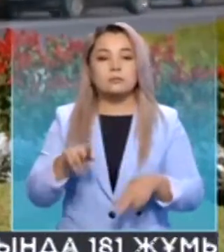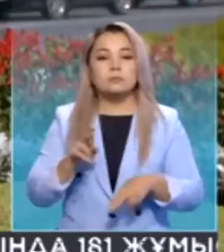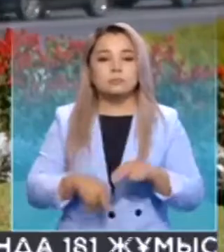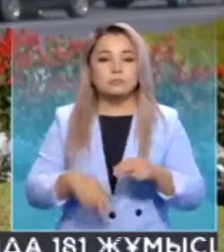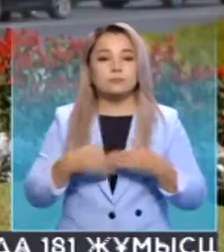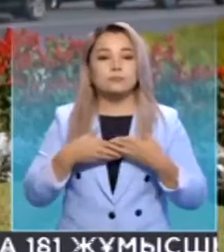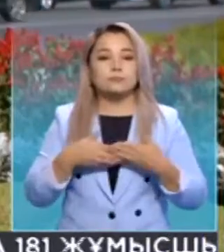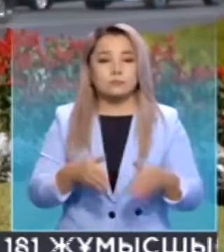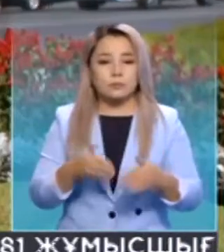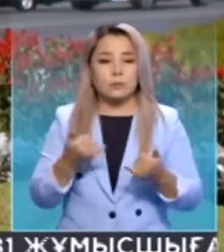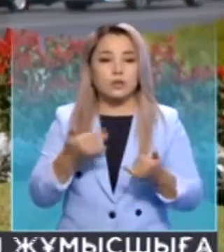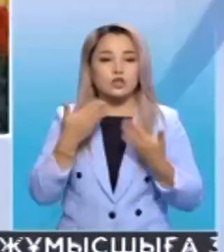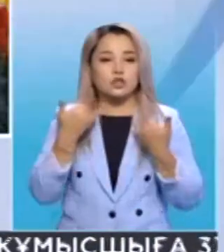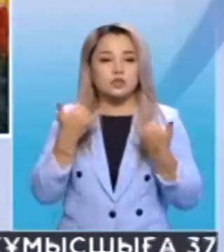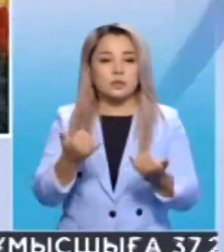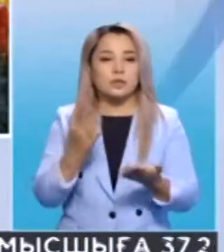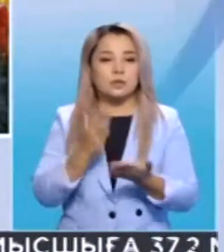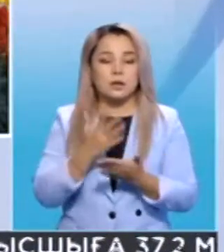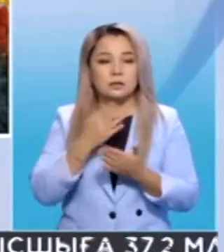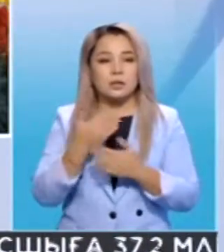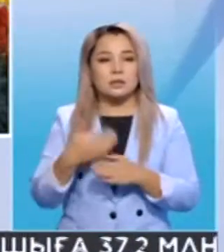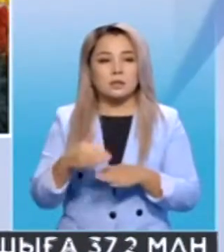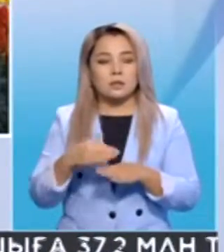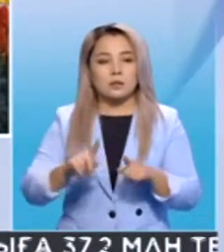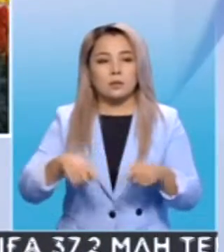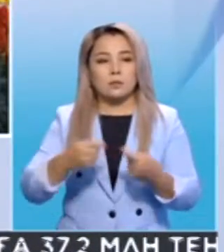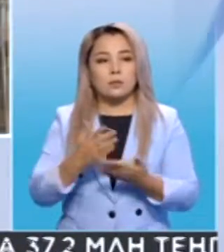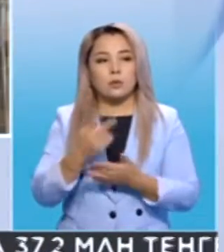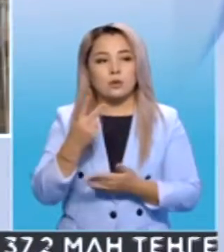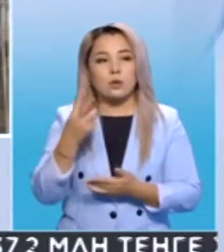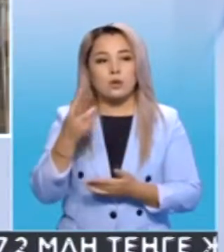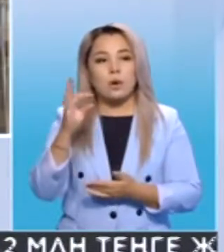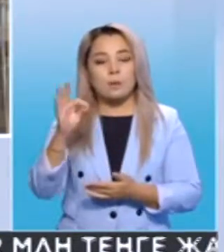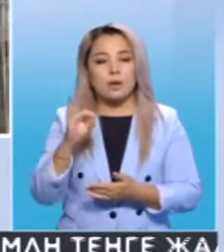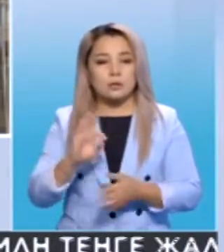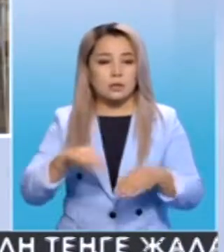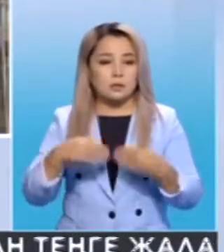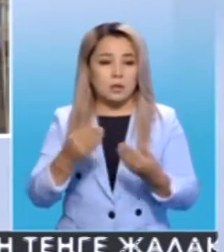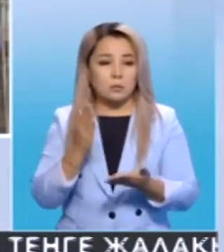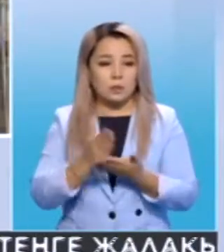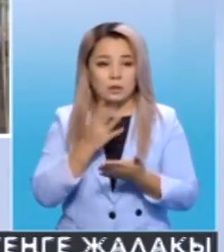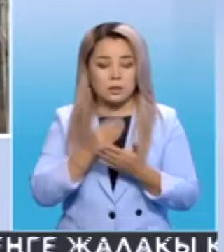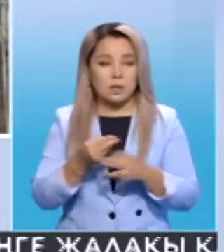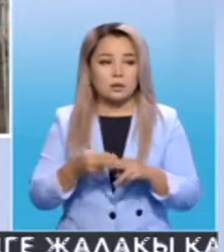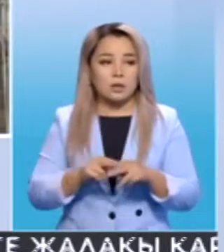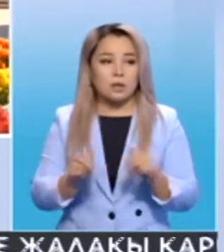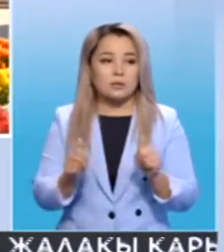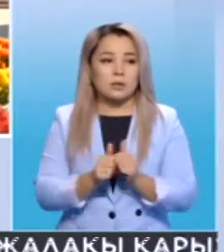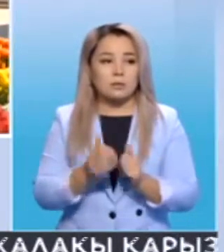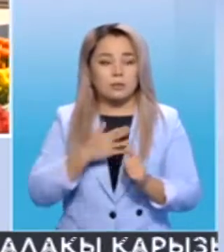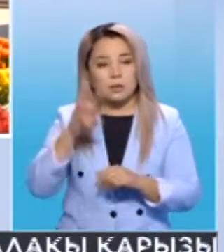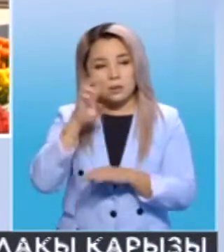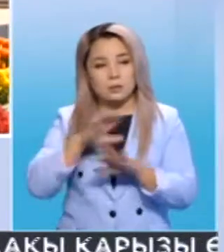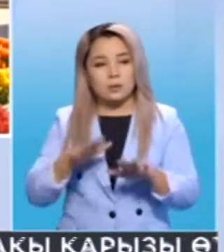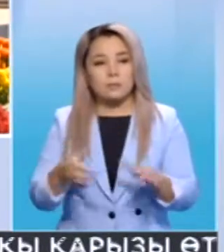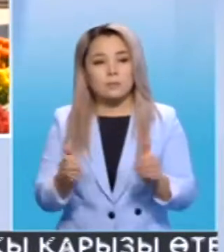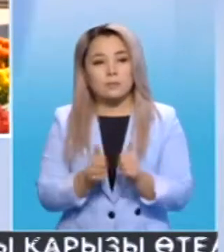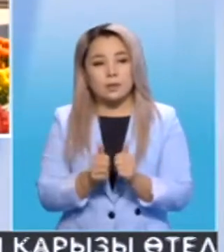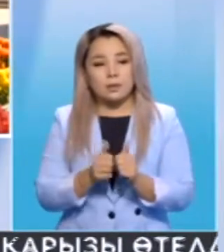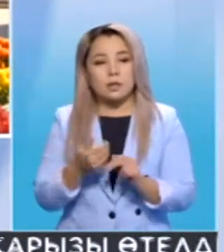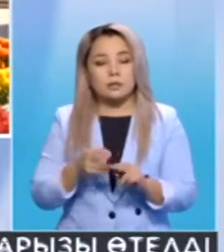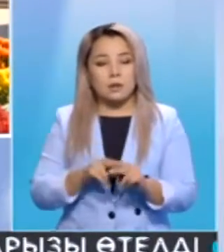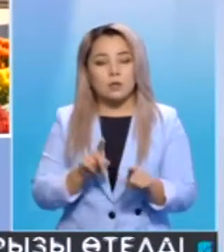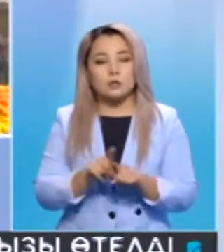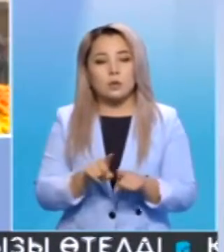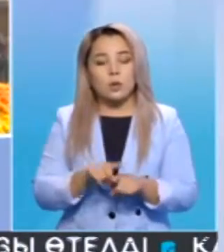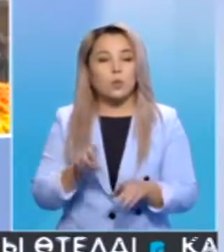бітірушілеріне жеңілдетілген несие берілмек 2-3%-бен. Бұл ретте менің жанымда еліміздегі алдыңғы